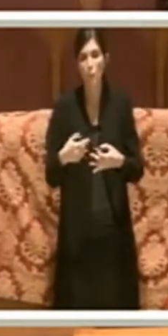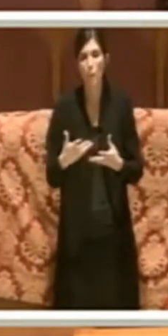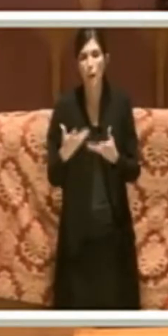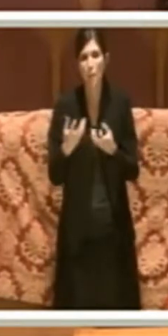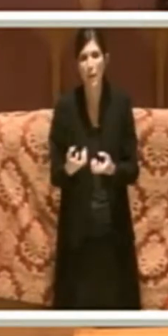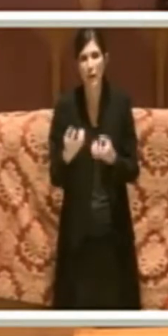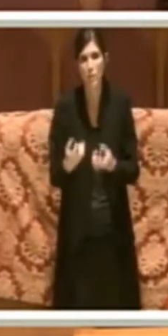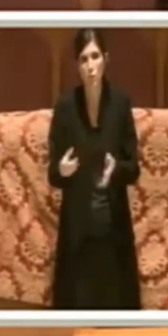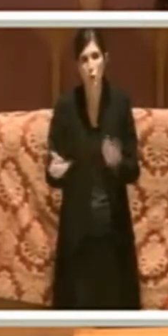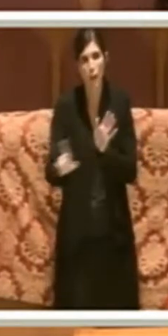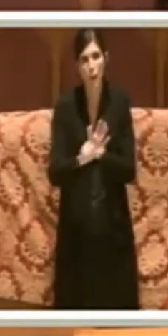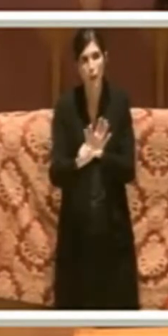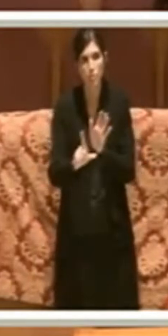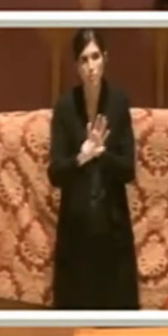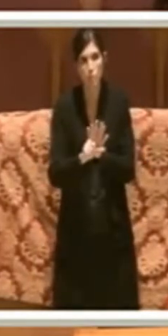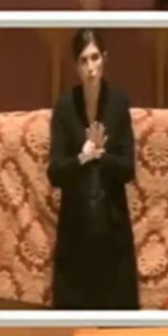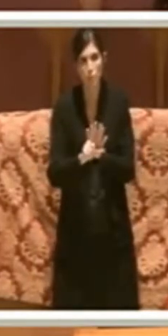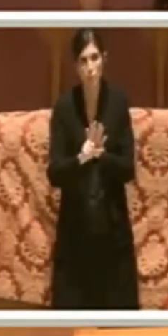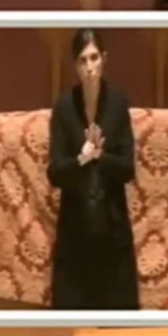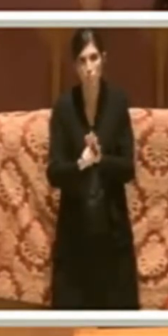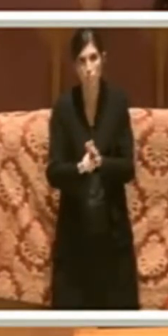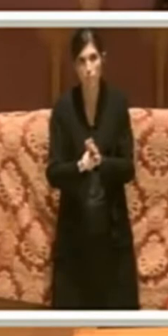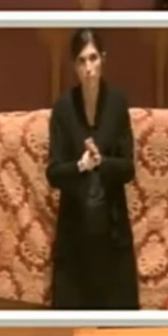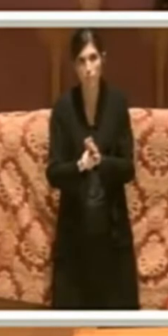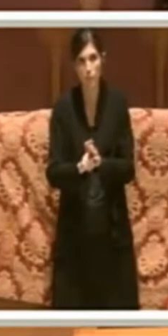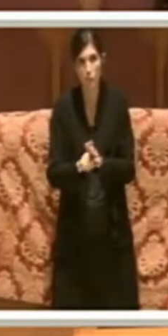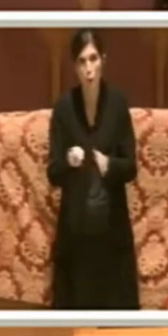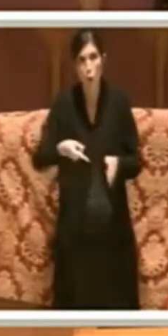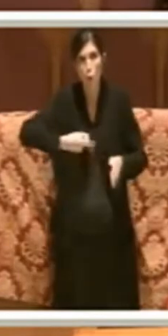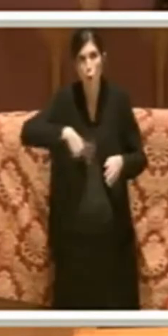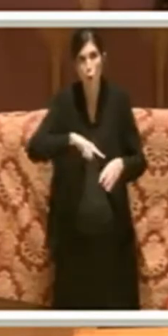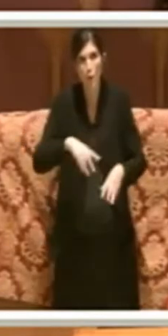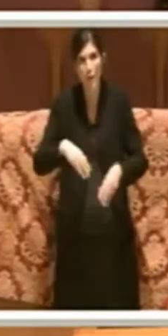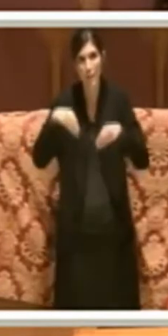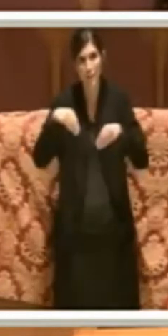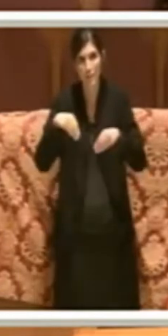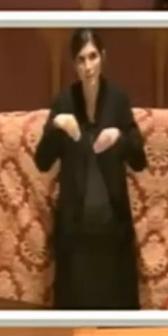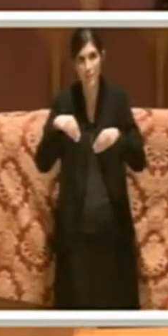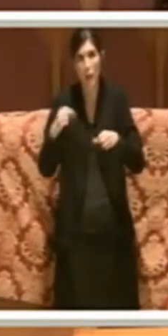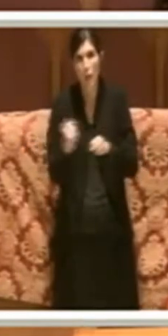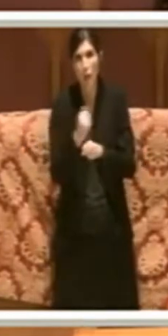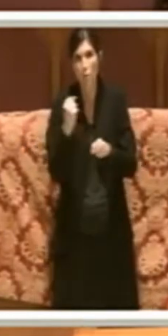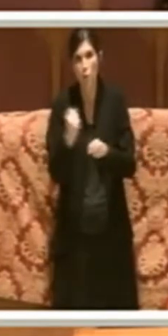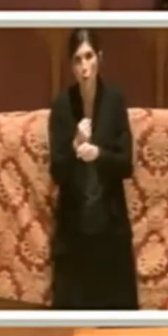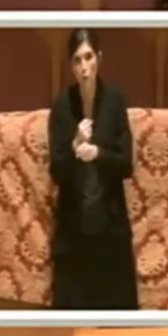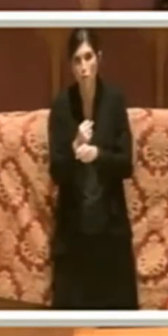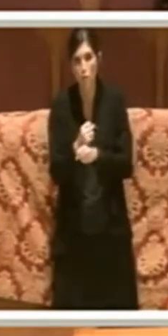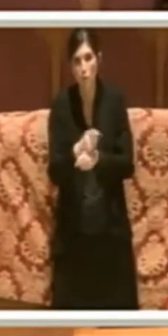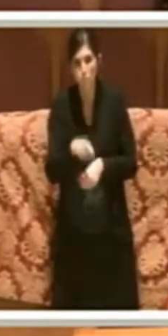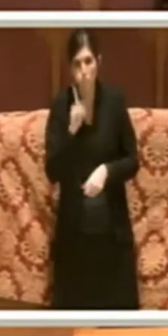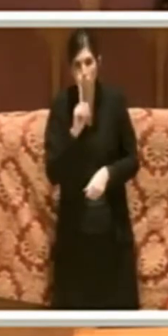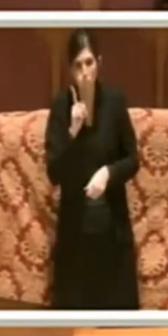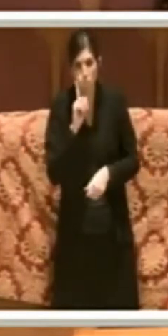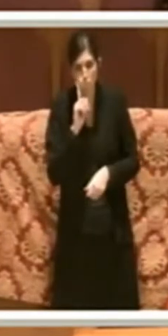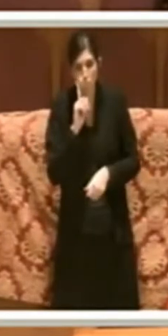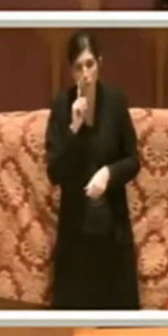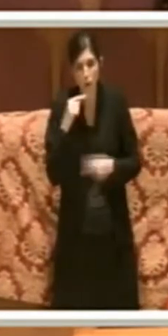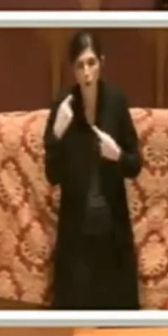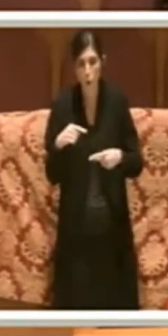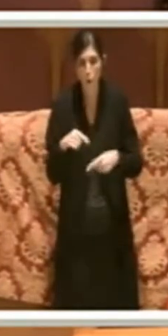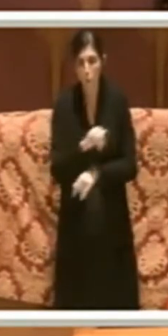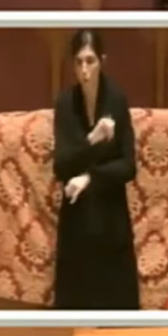legge, non è mai stato lo stesso da quando abbiamo cominciato a fare questo lavoro. Il primo anno c'erano